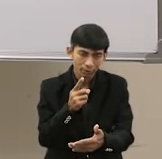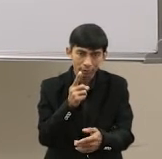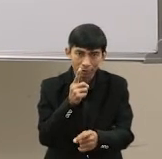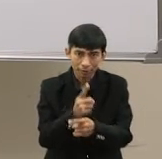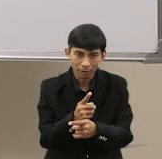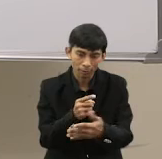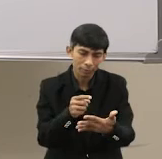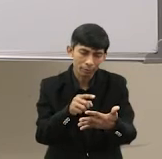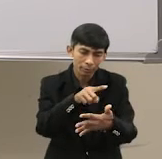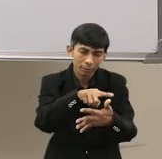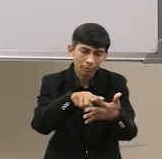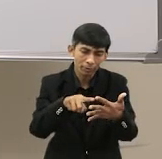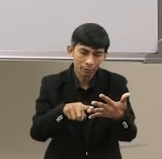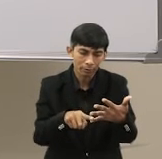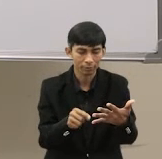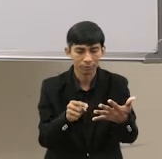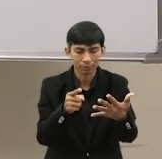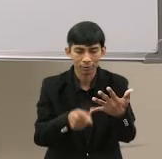chạy bộ ấy nè